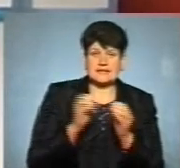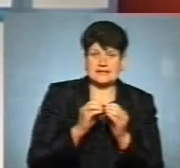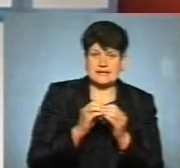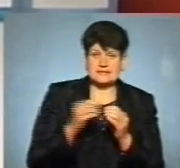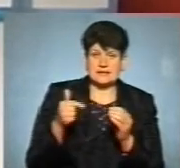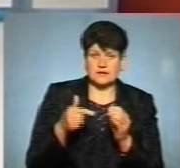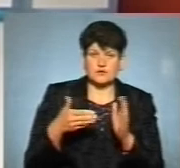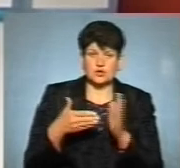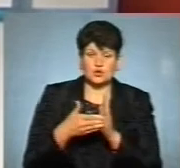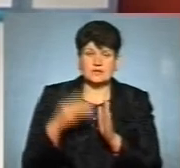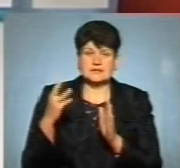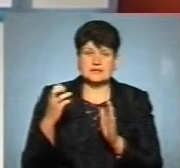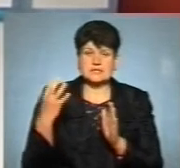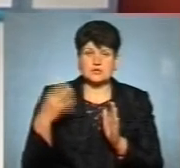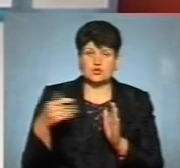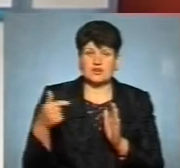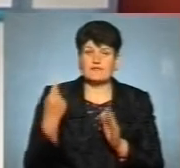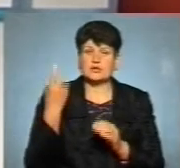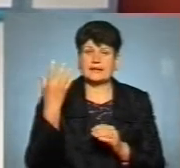до 340 гривень в